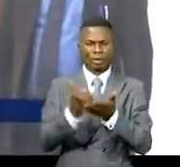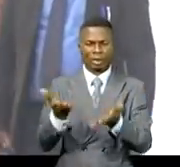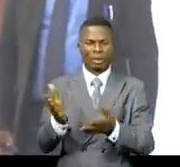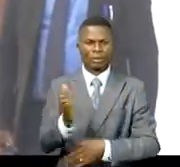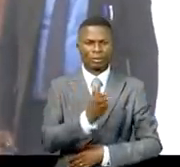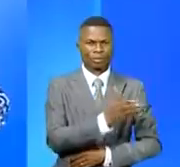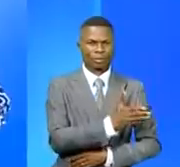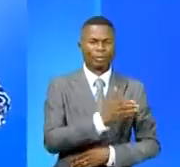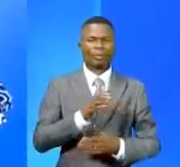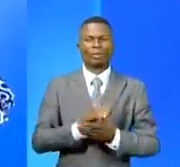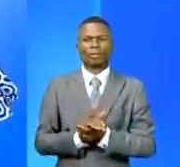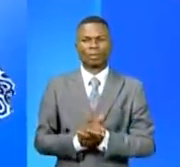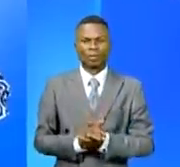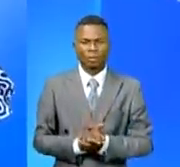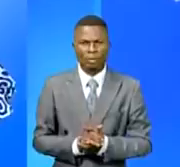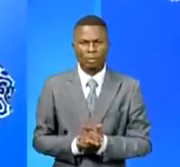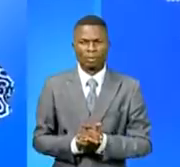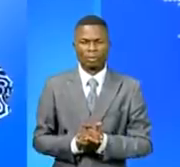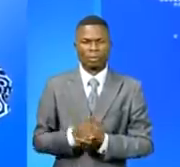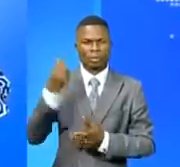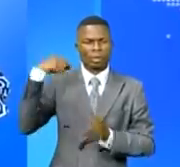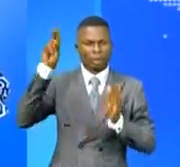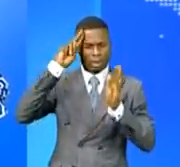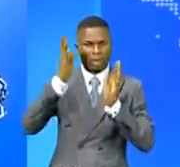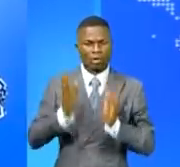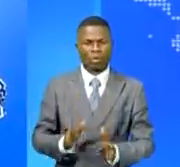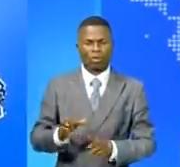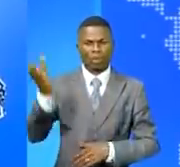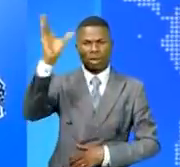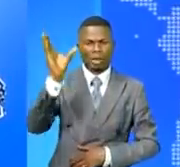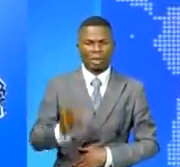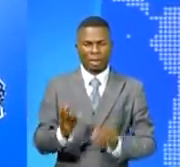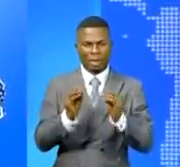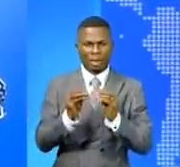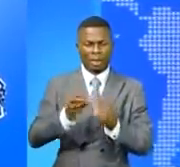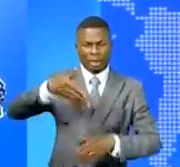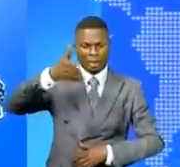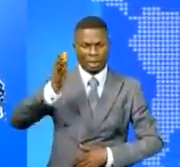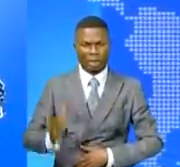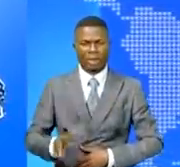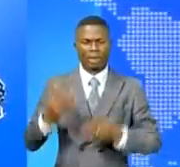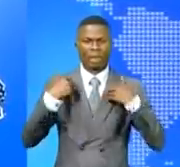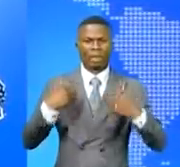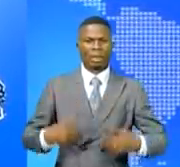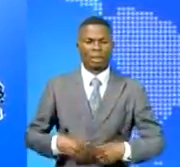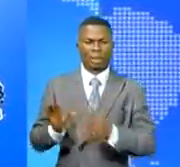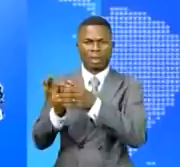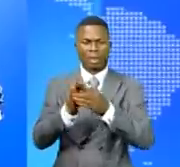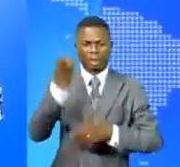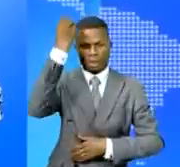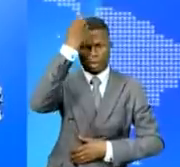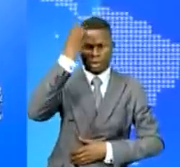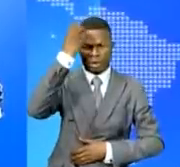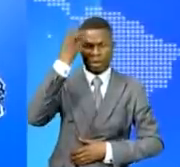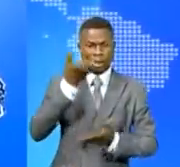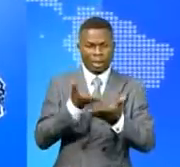jours. Le gouverneur du Congo central était en réunion avec les experts de la santé de l'Union européenne. Au